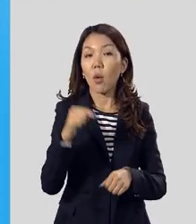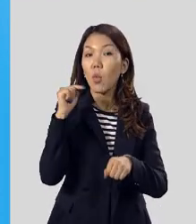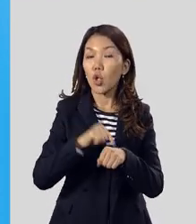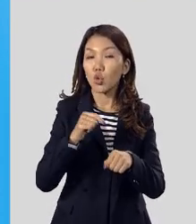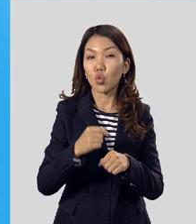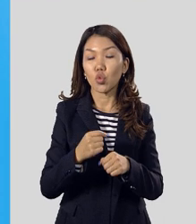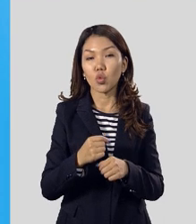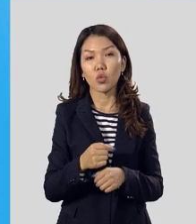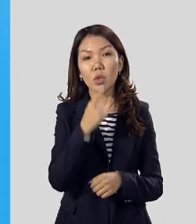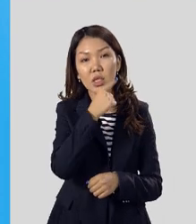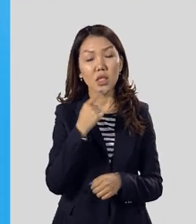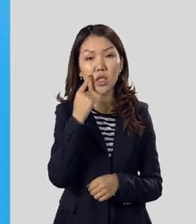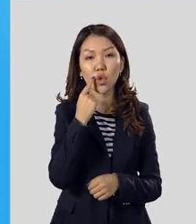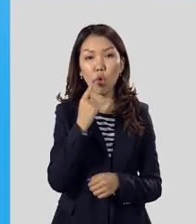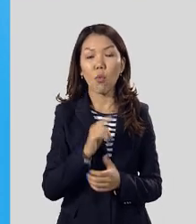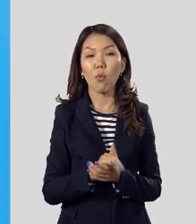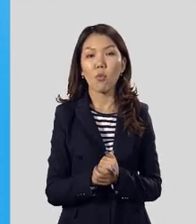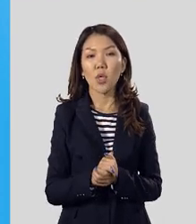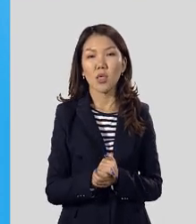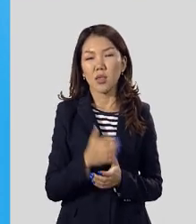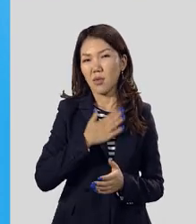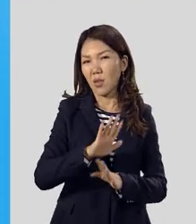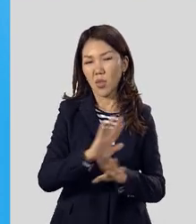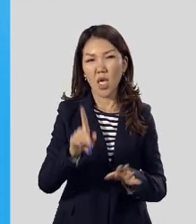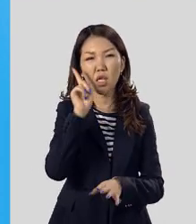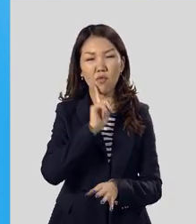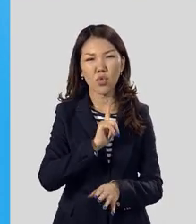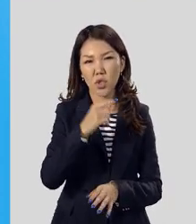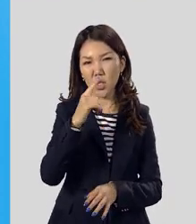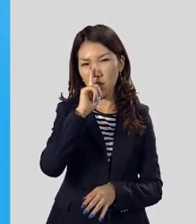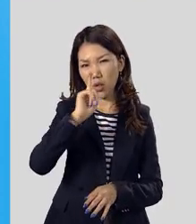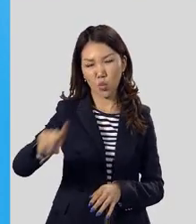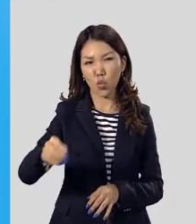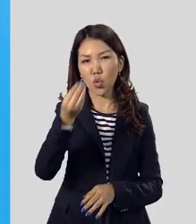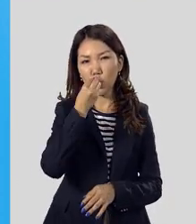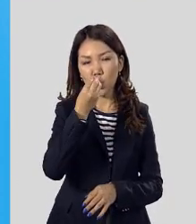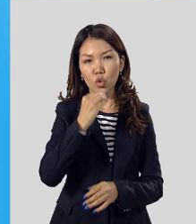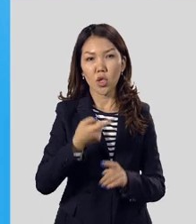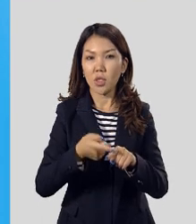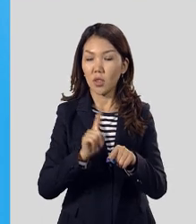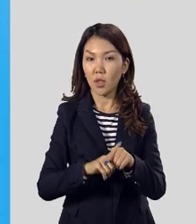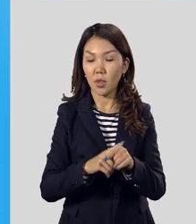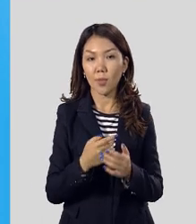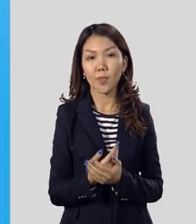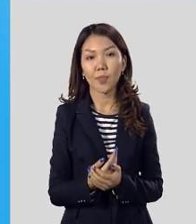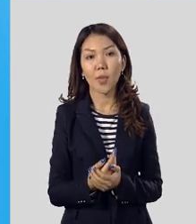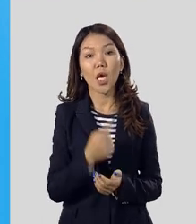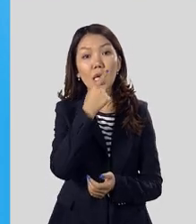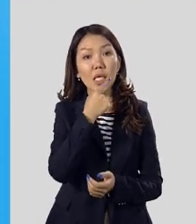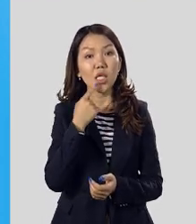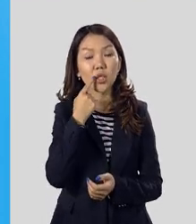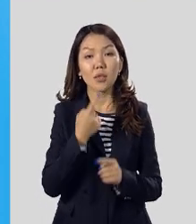помощью языка неприятный вкус и не станет употреблять это в пищу. Таким образом, язык –